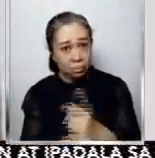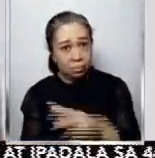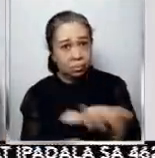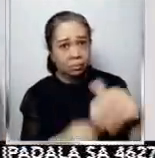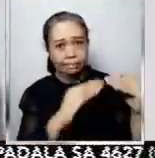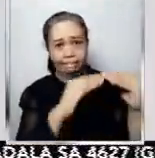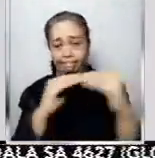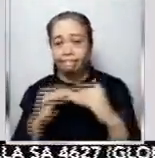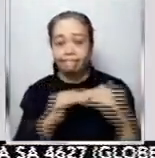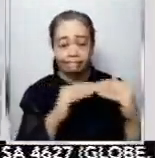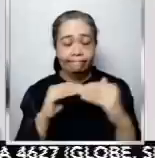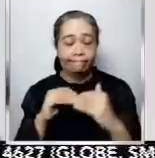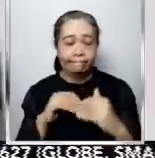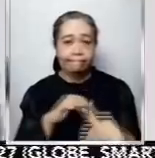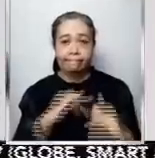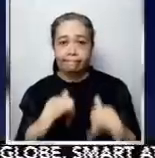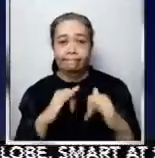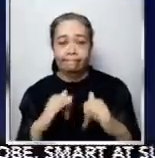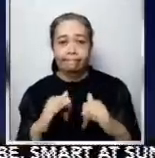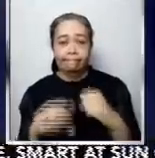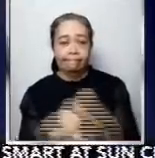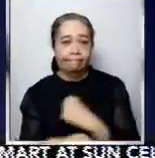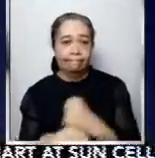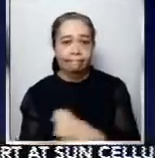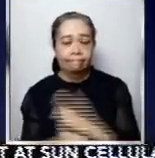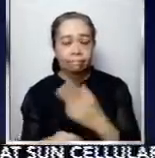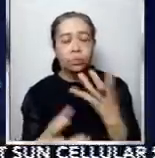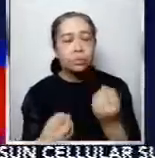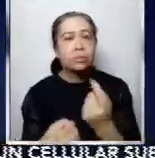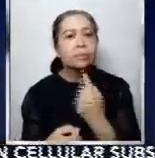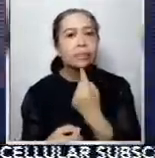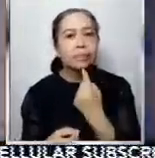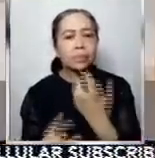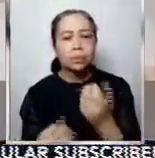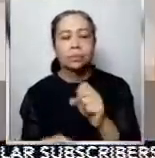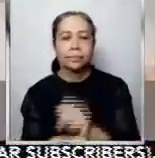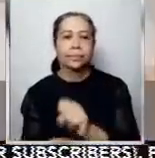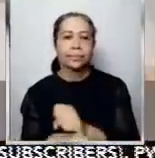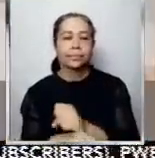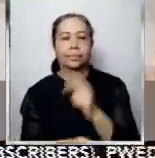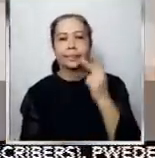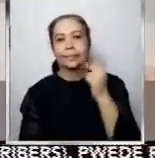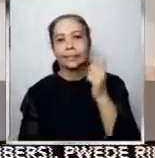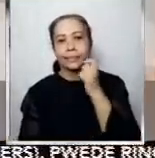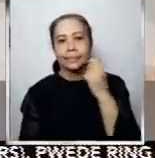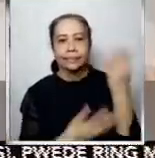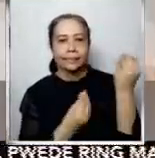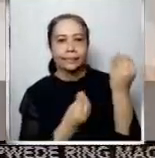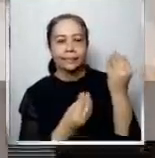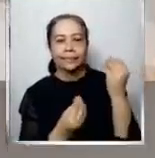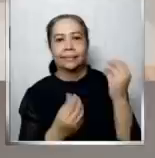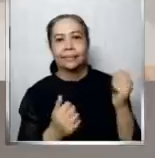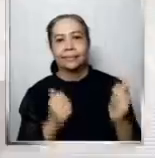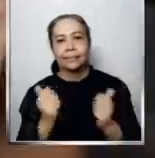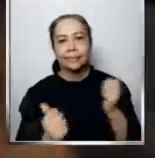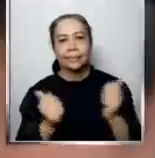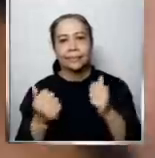tayo kailangan natin magtrabaho for our families, di ba? Katatibayan updated sa showbiz happenings.